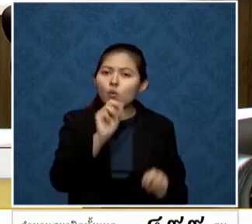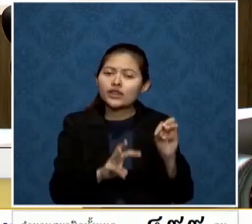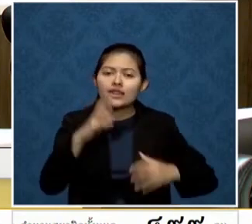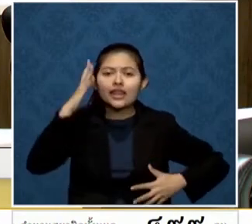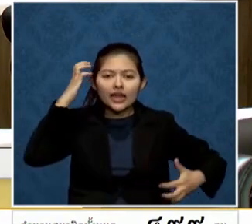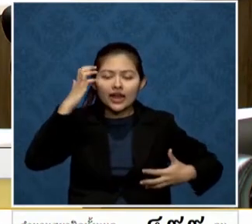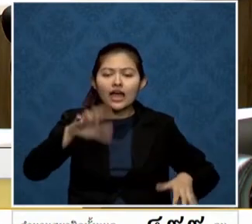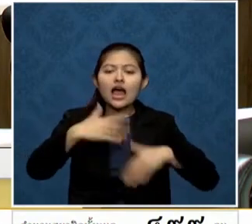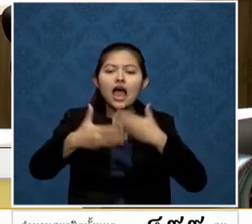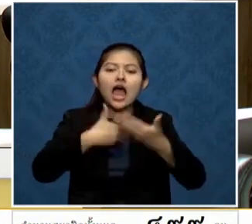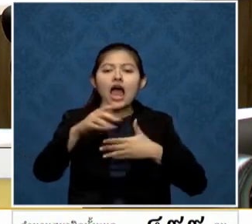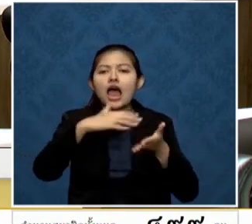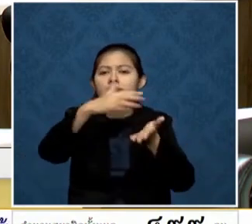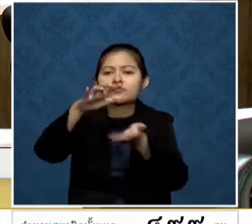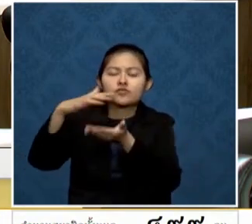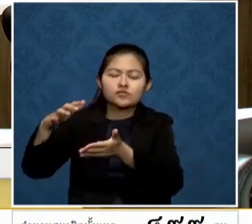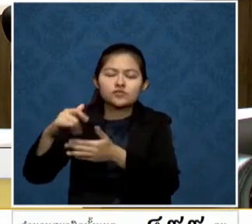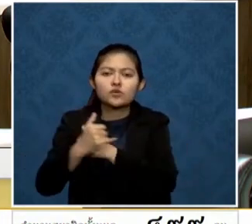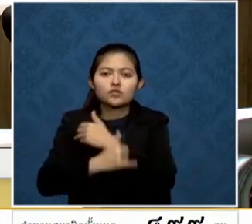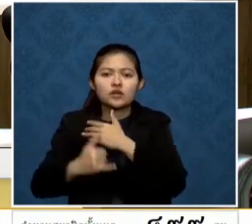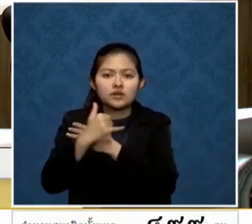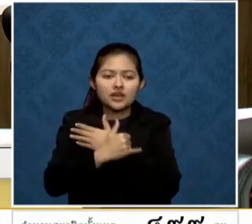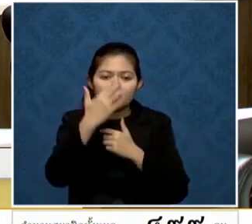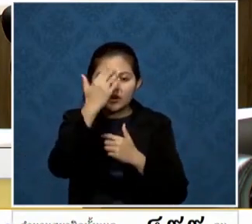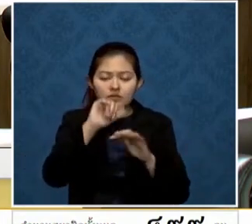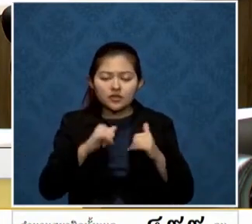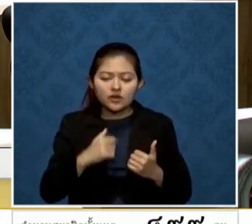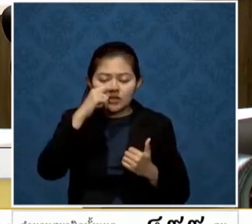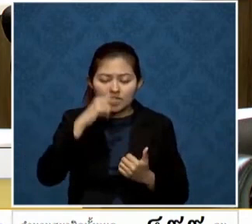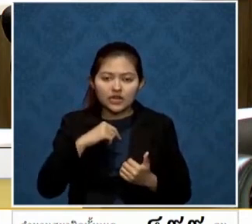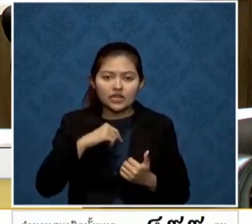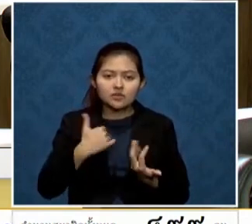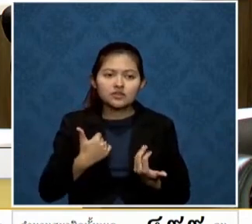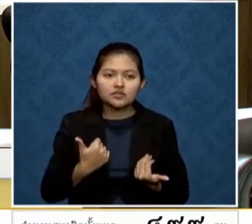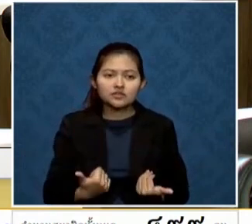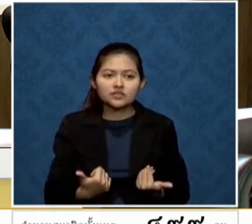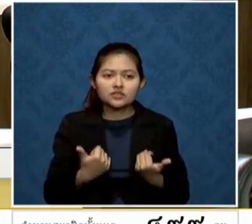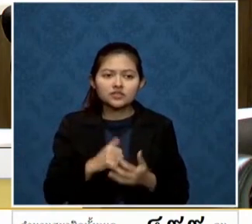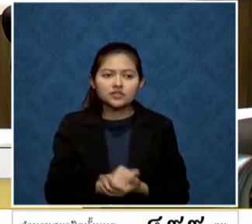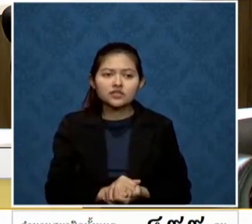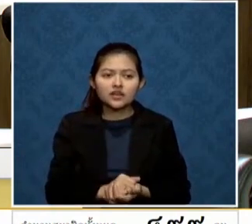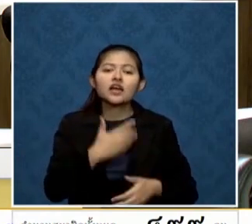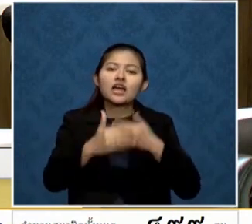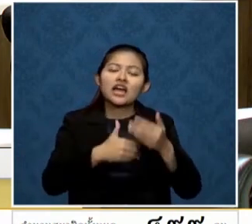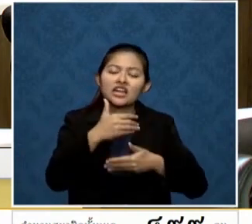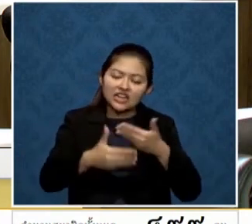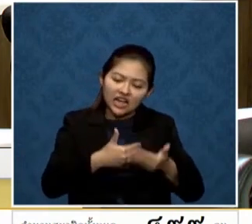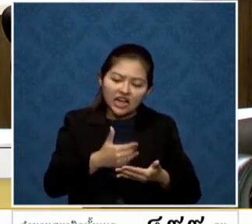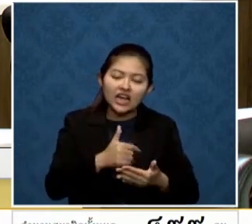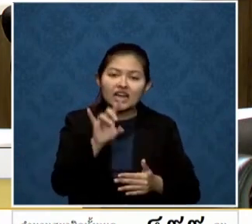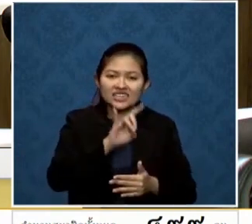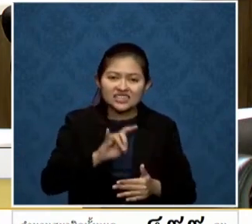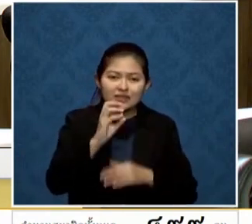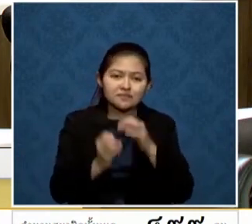ส่งขายต่างประเทศอตอนนี้ประเทศเรากลายเป็นเรียกว่าเป็นหับของการค้าสัตว์ป่าไปแล้ว